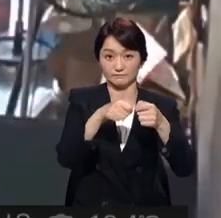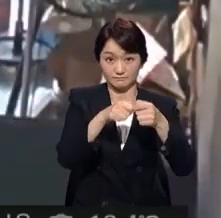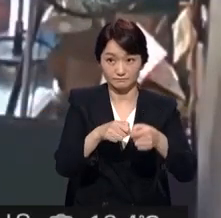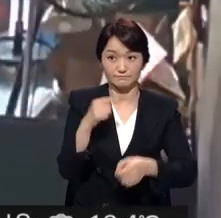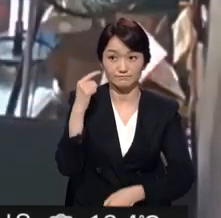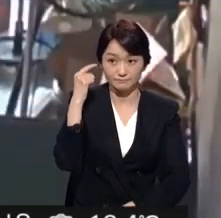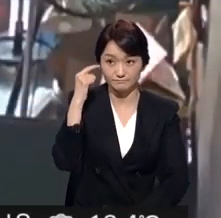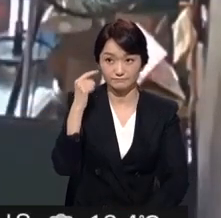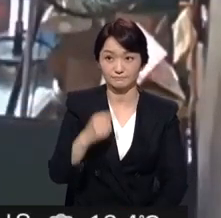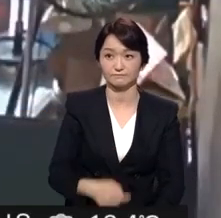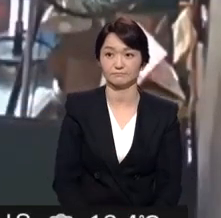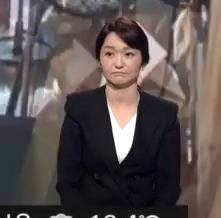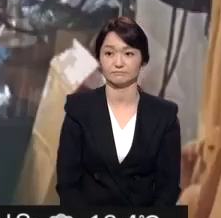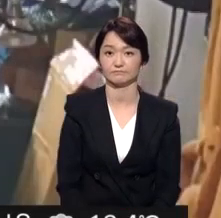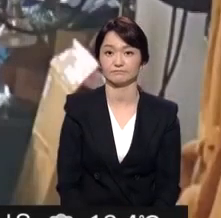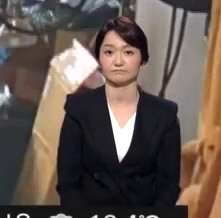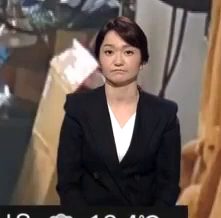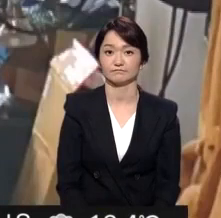들어보겠습니다